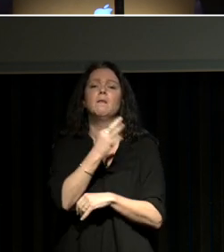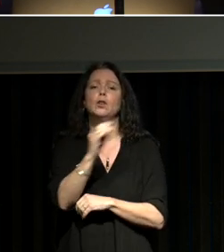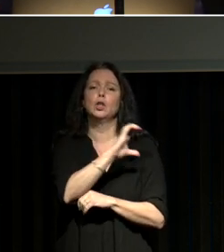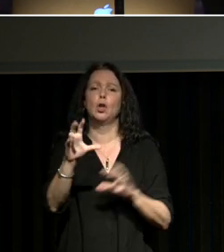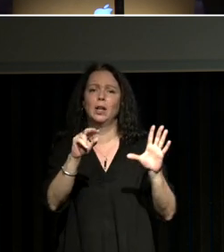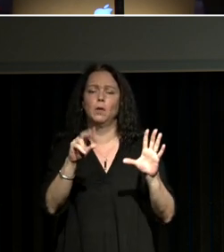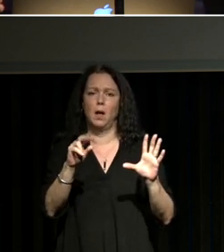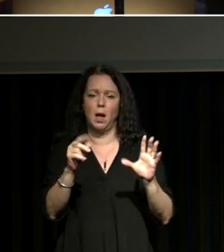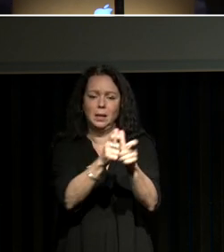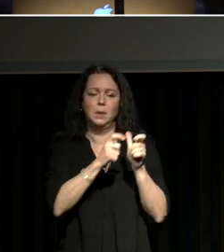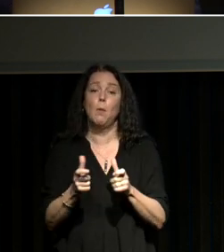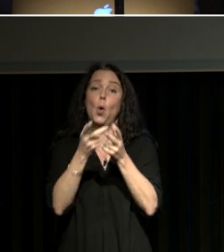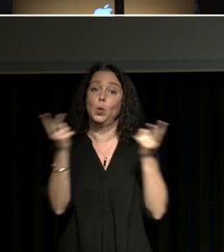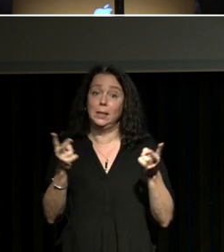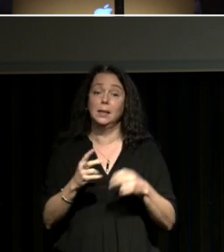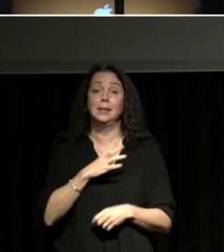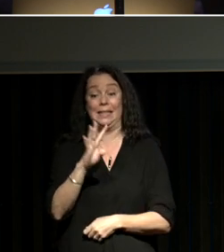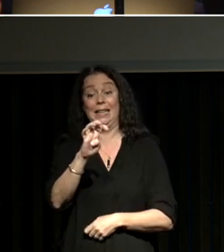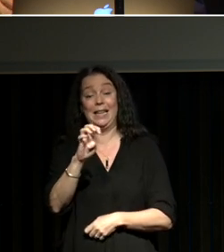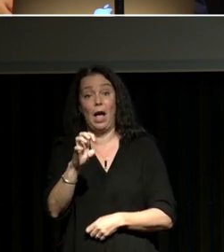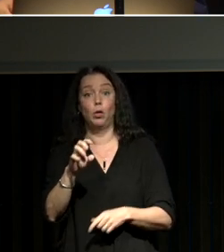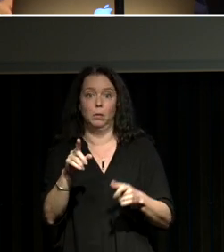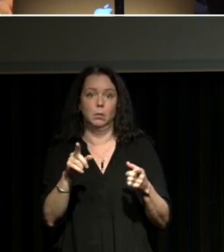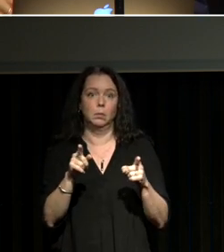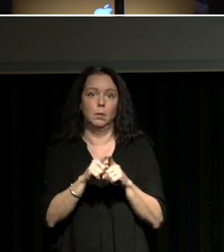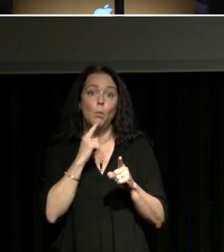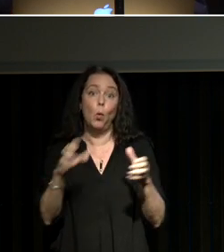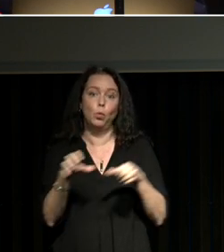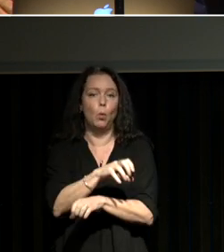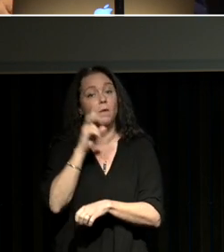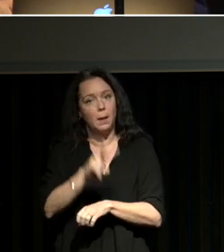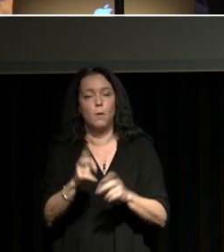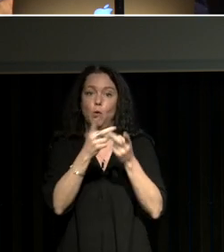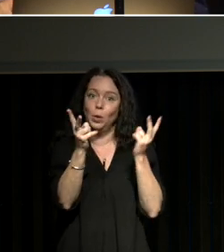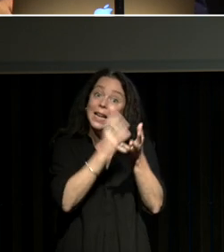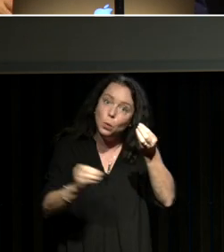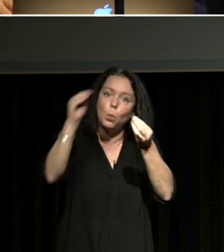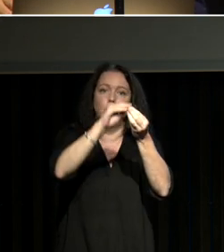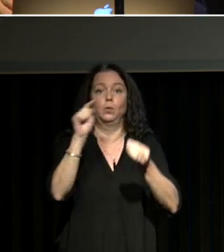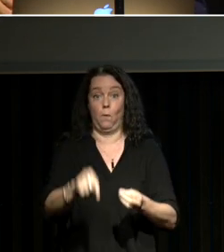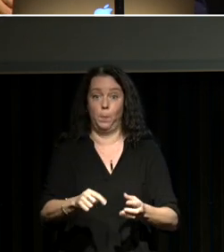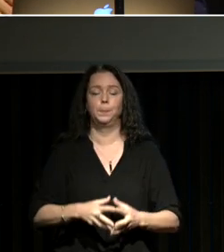au prélèvement d'organes. Il n'y en a qu'une quarantaine qui sont autorisés au M3. Il faut des autorisations supplémentaires.